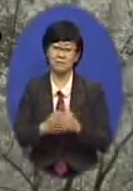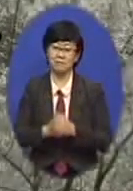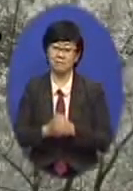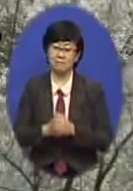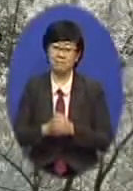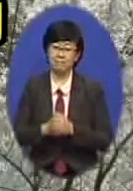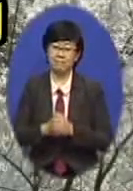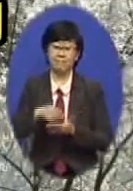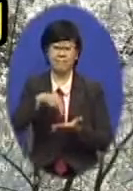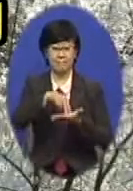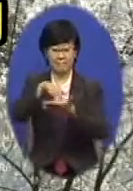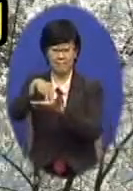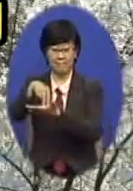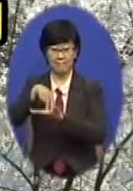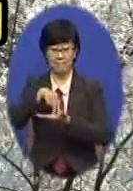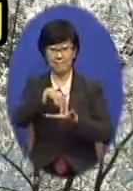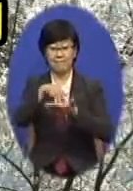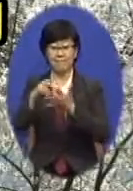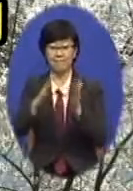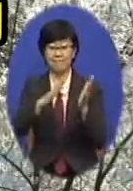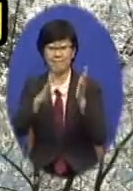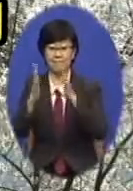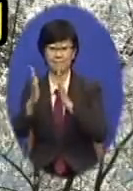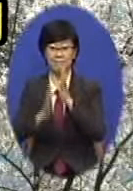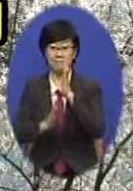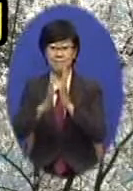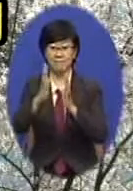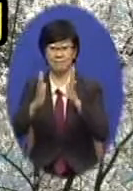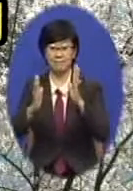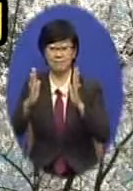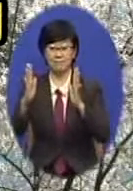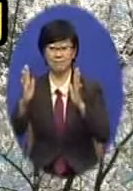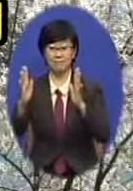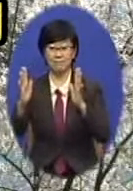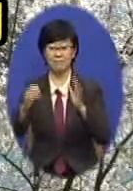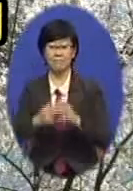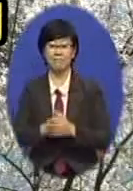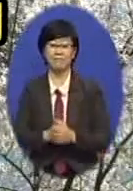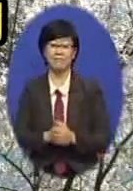아이 때